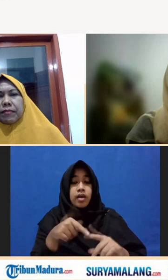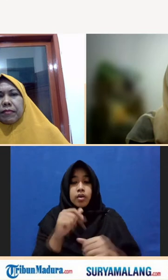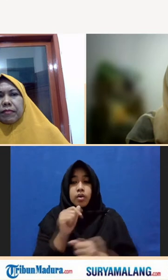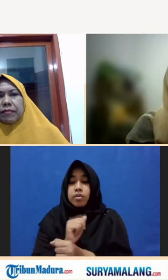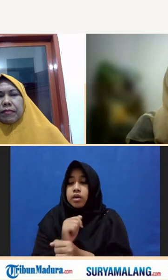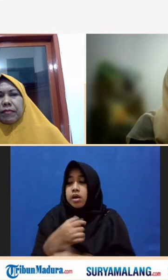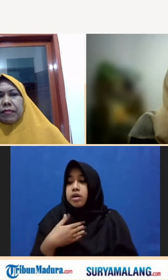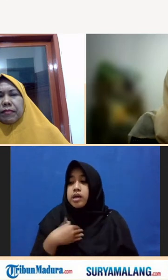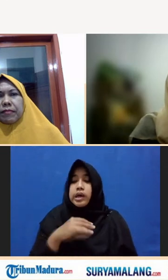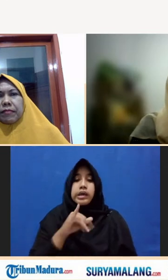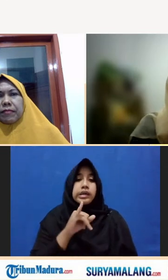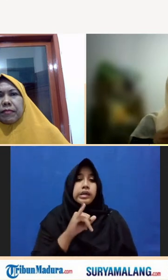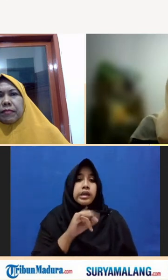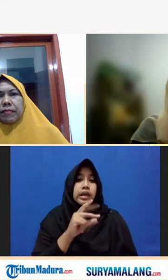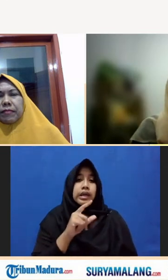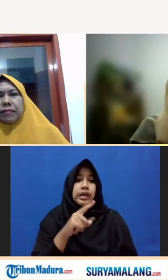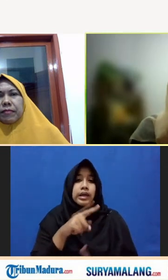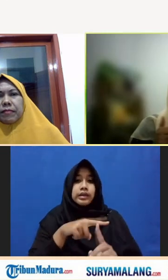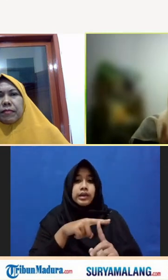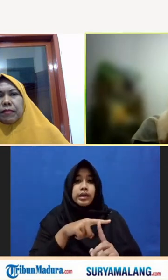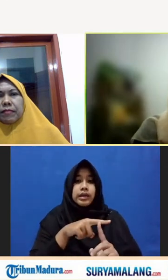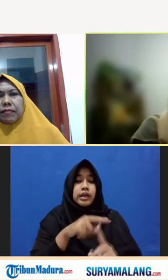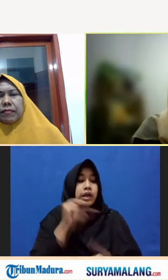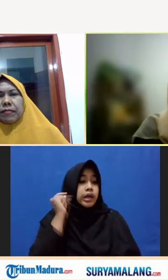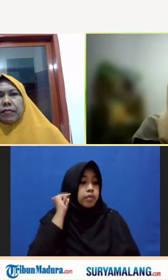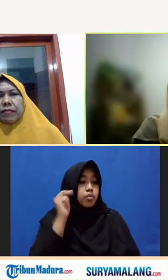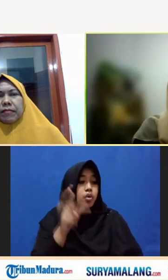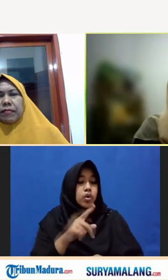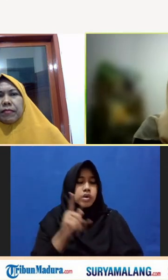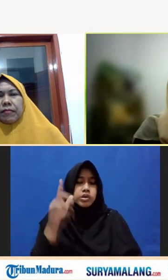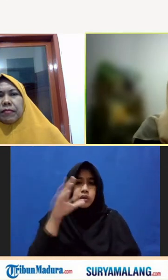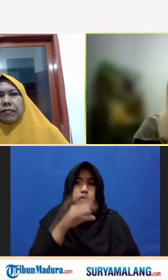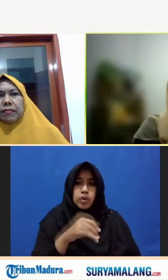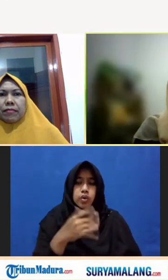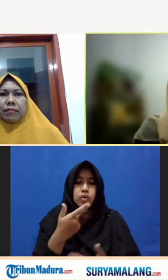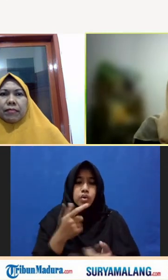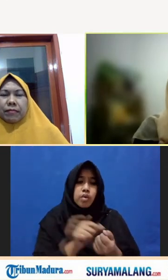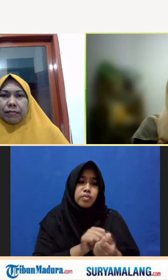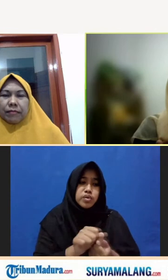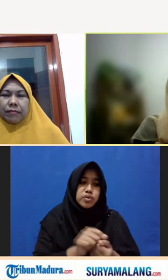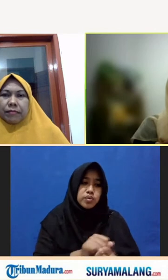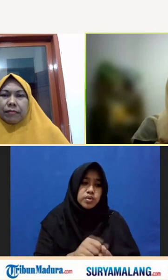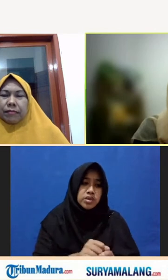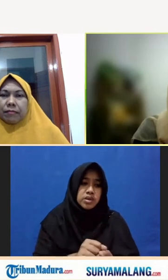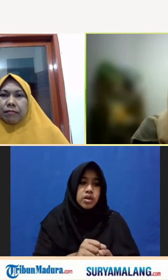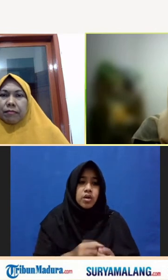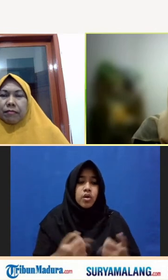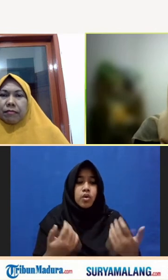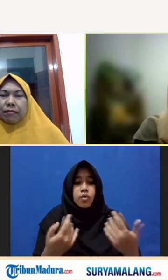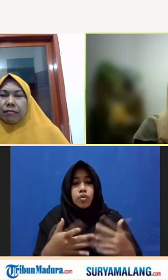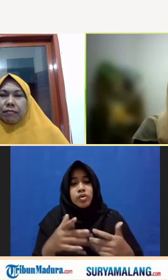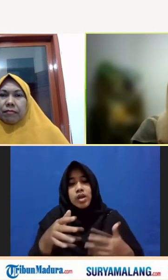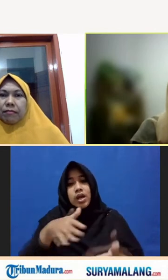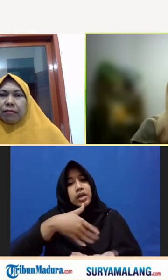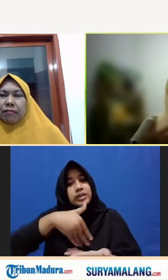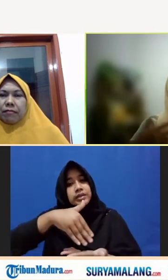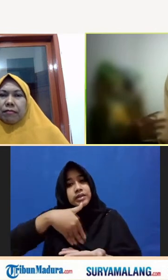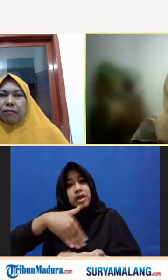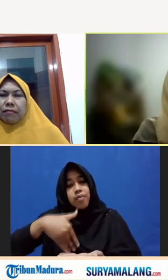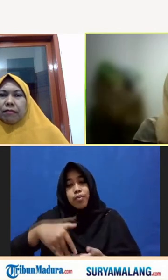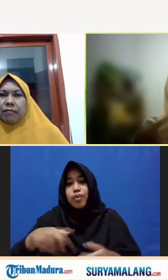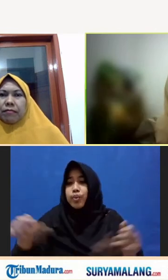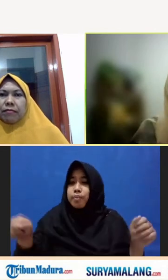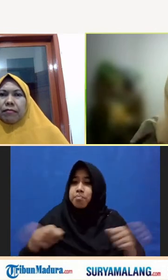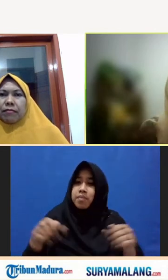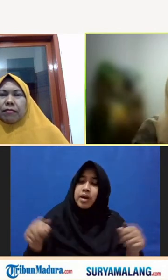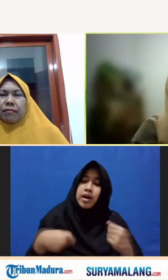Oke. Ibu kalau seharian nih udah nyuci, udah nyapu, habis masak, udah